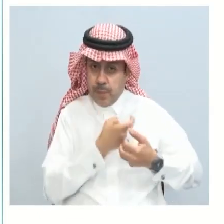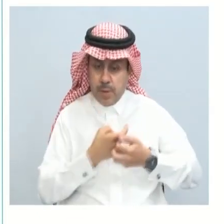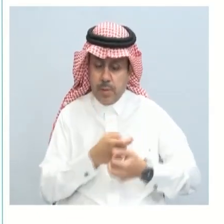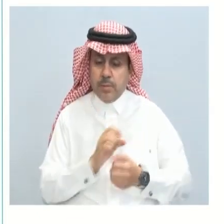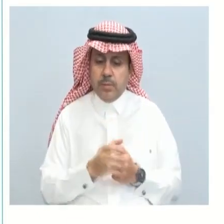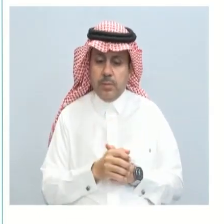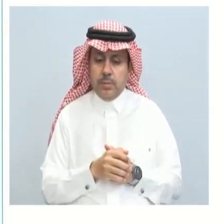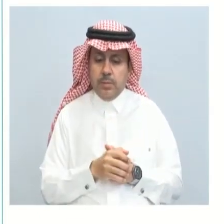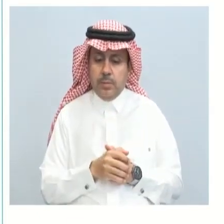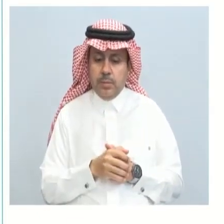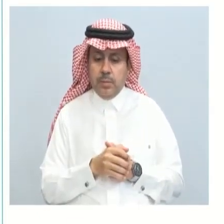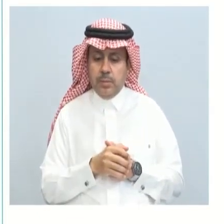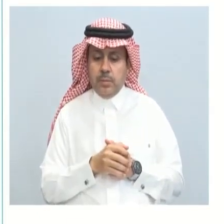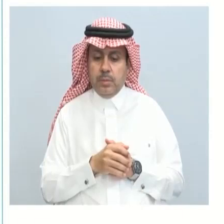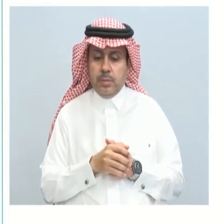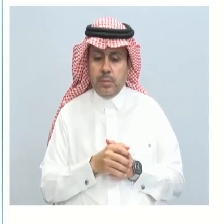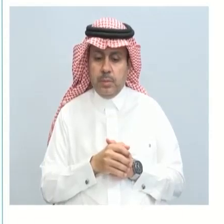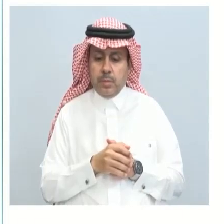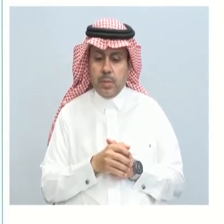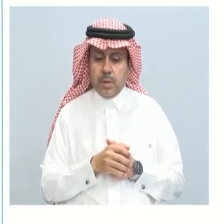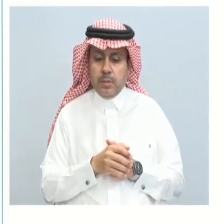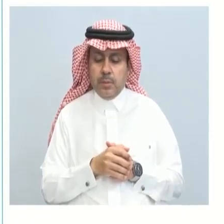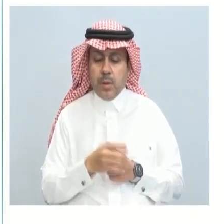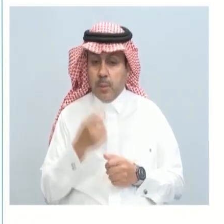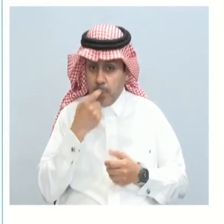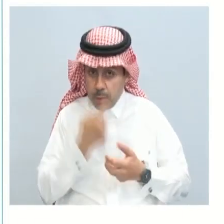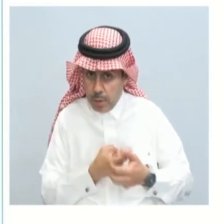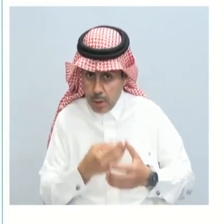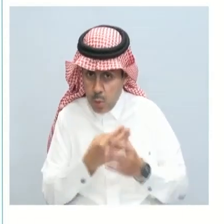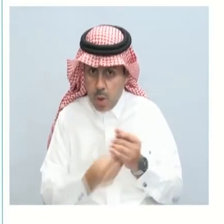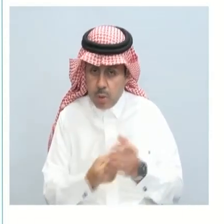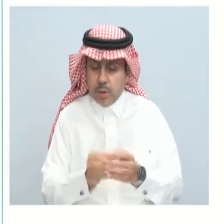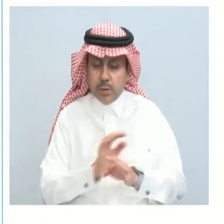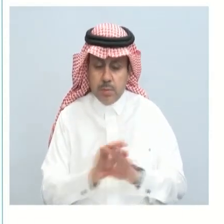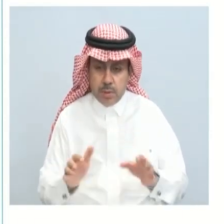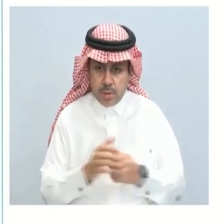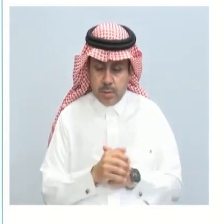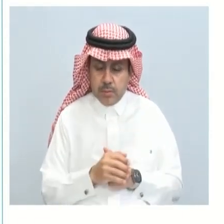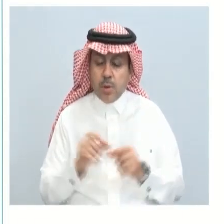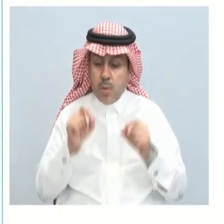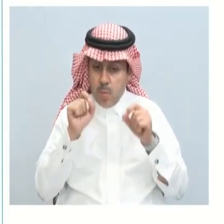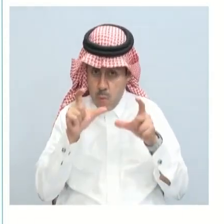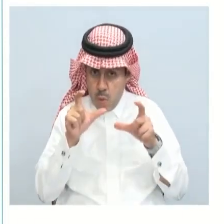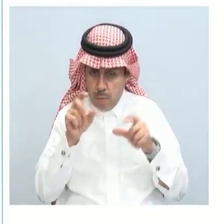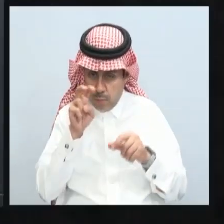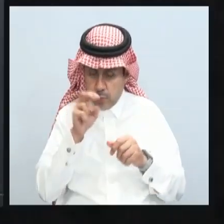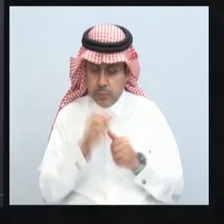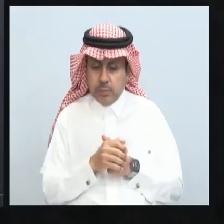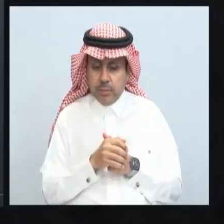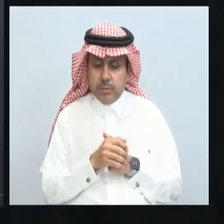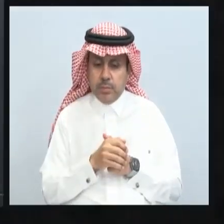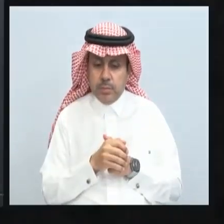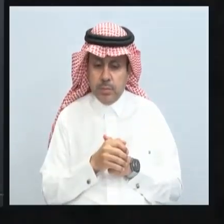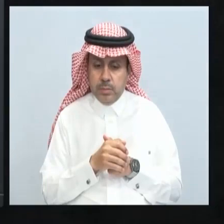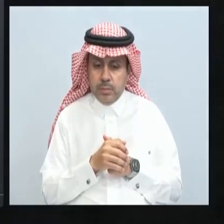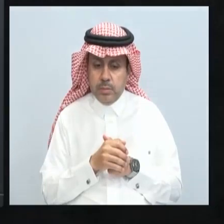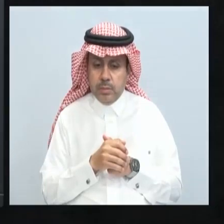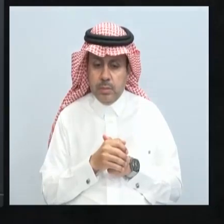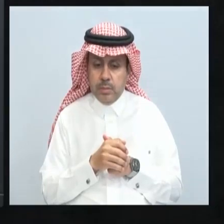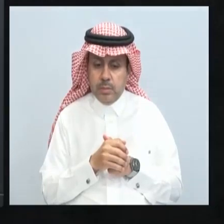العلاقه فقط للرضيع واولاده فقط فننت بهه الى هذا الامر المتعلق